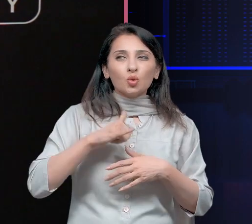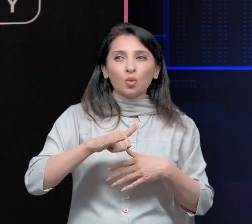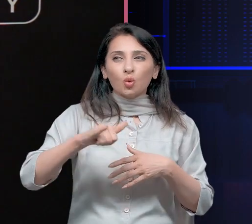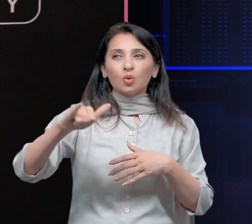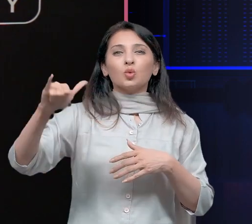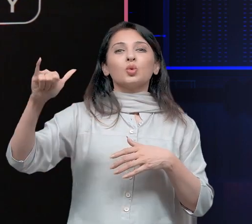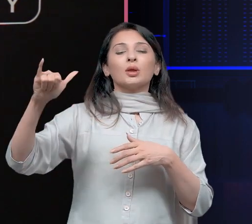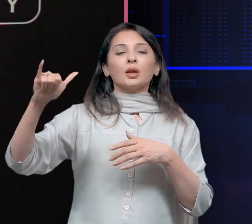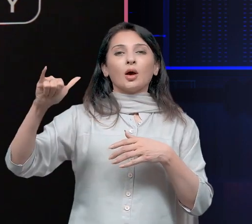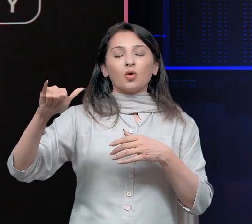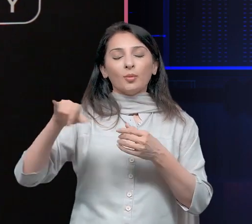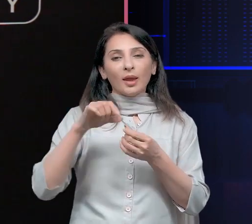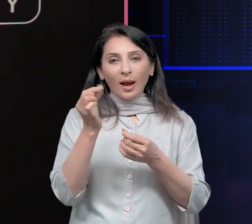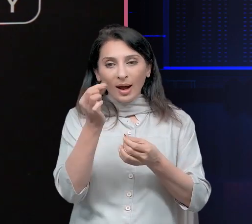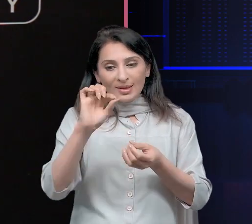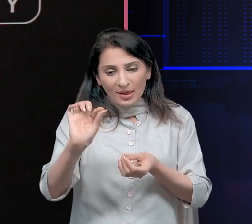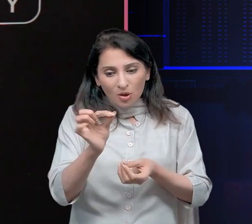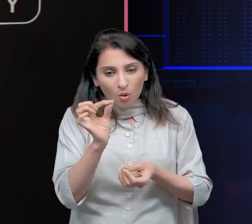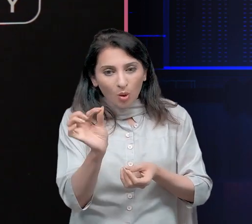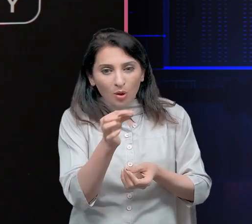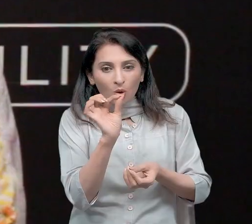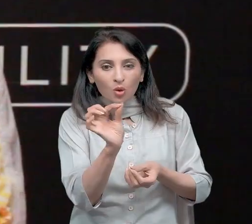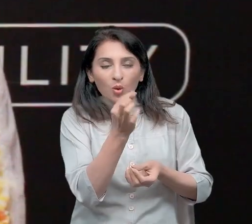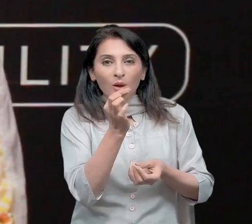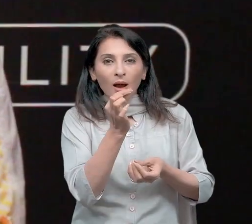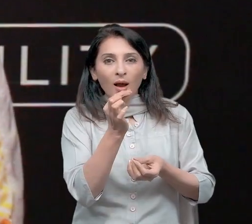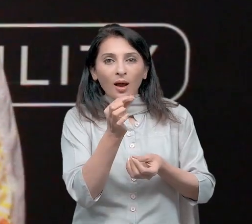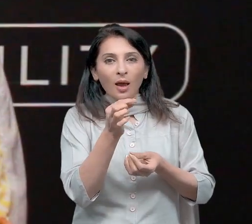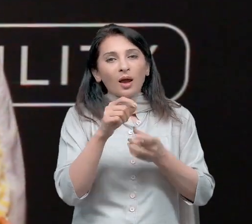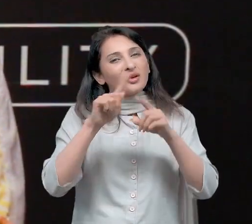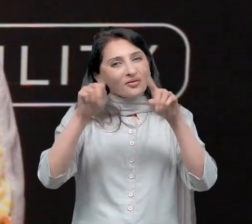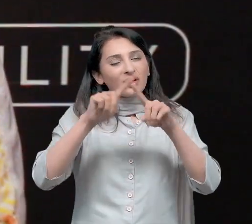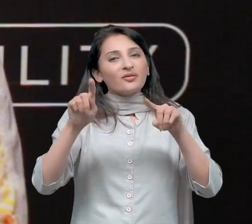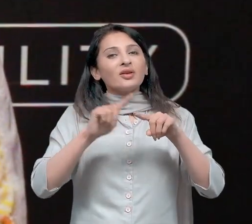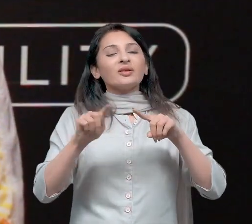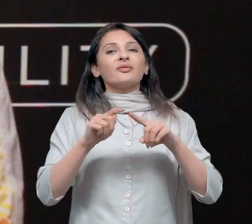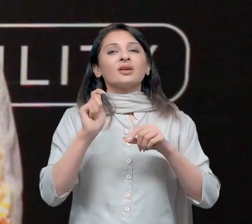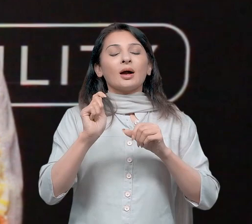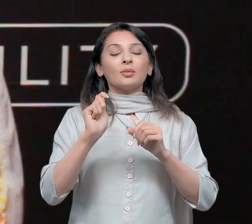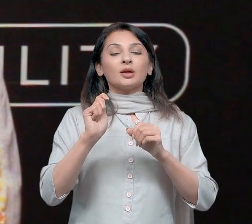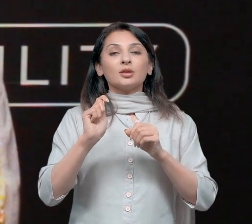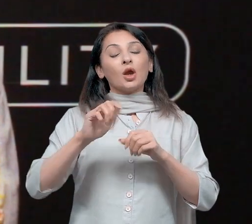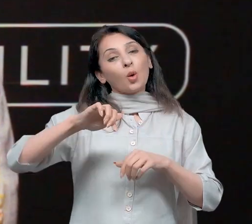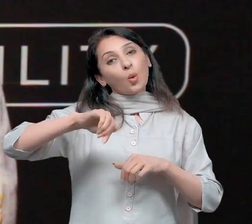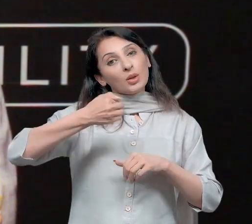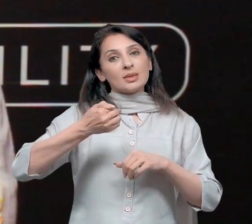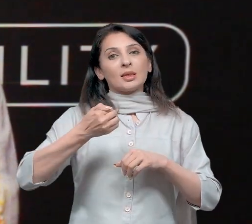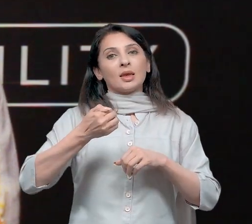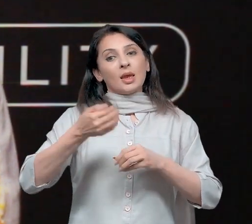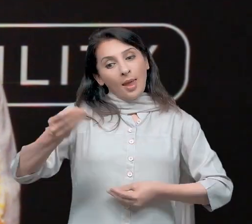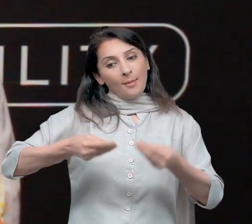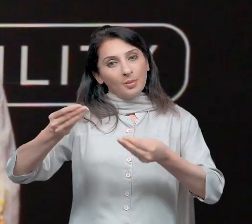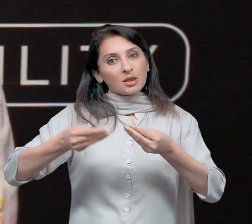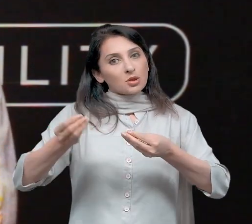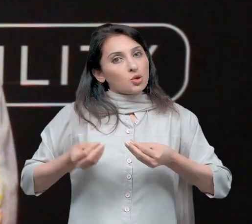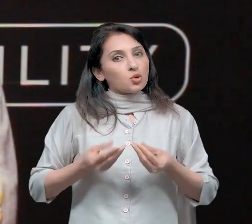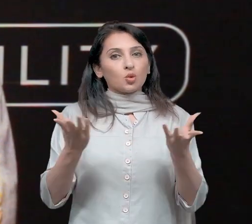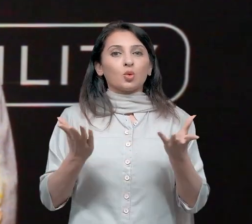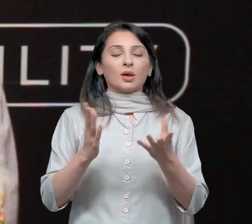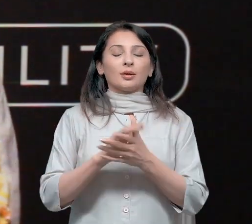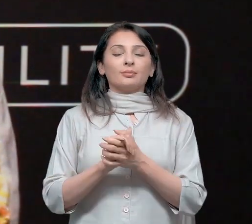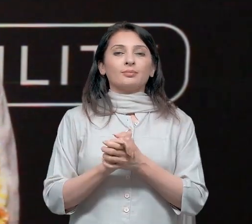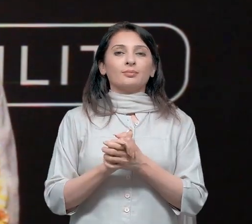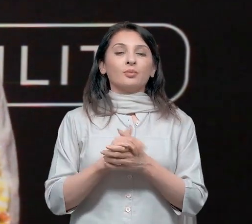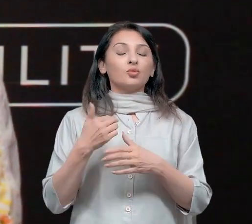वही चीज़ वो सीखे, किसी तरह अपने पैरों पे खड़े हो। तो ये मुझे एक बहुत ही अच्छा काम दिखाई दिया और बहुत इनकरेजिंग था।